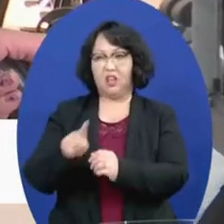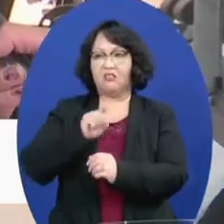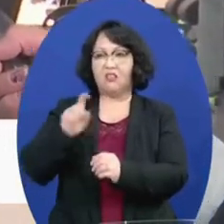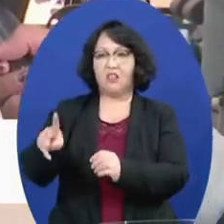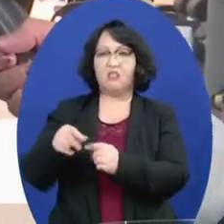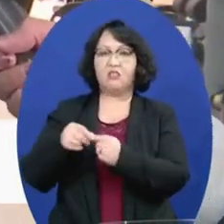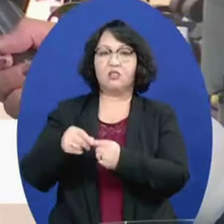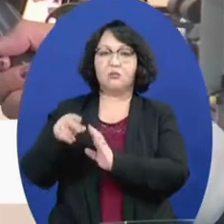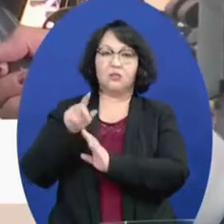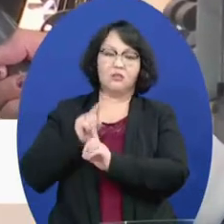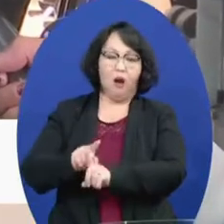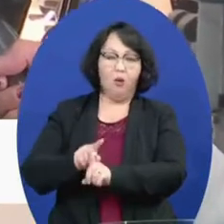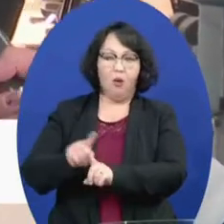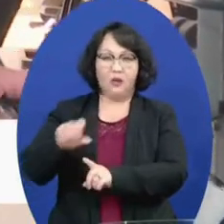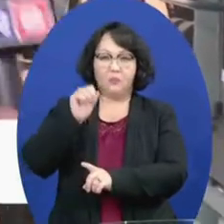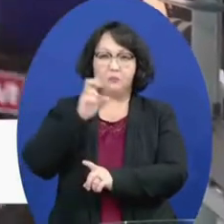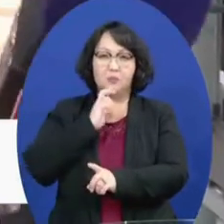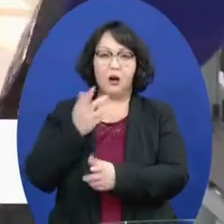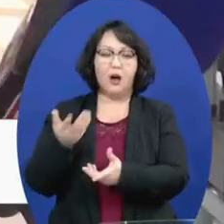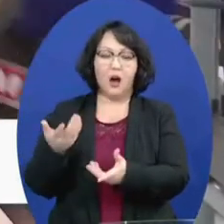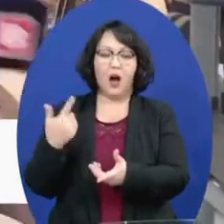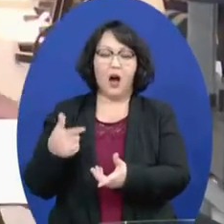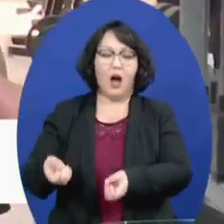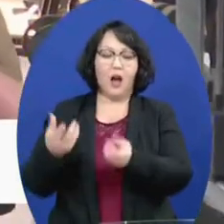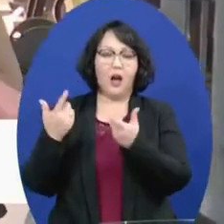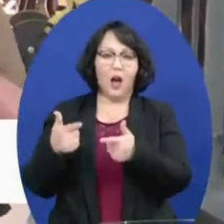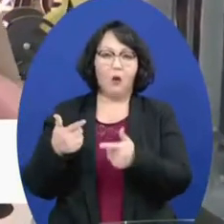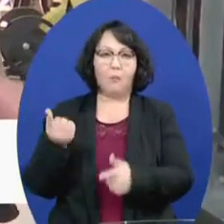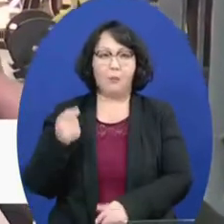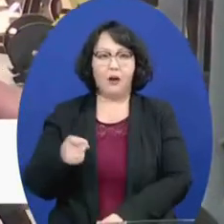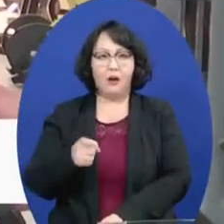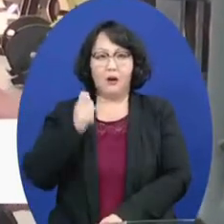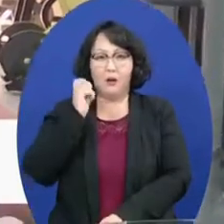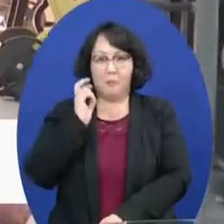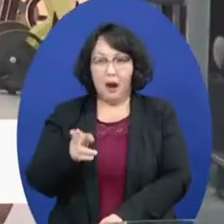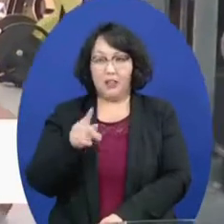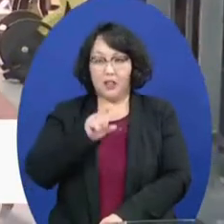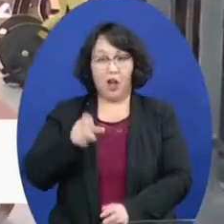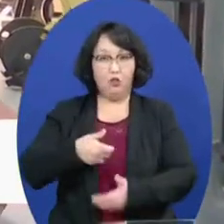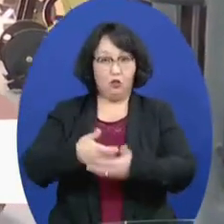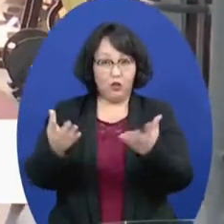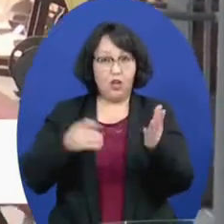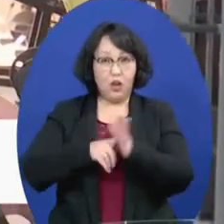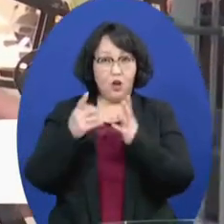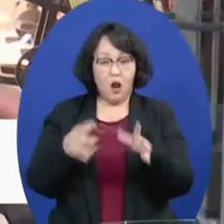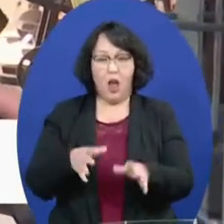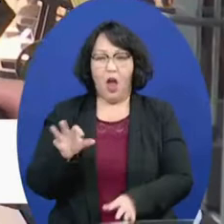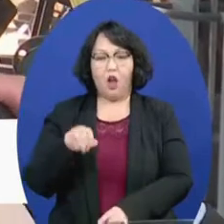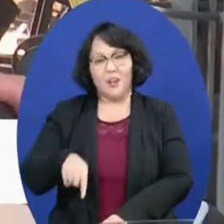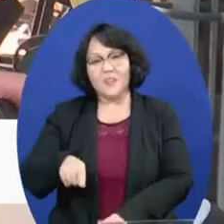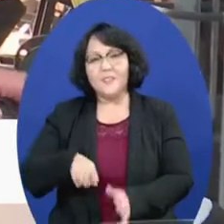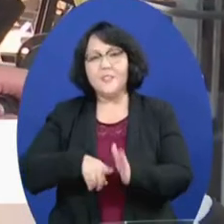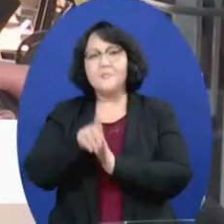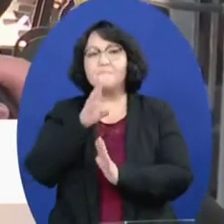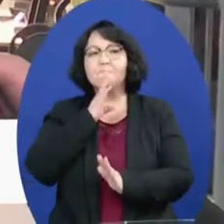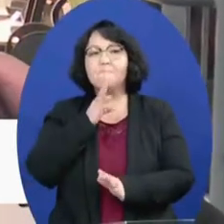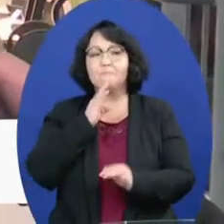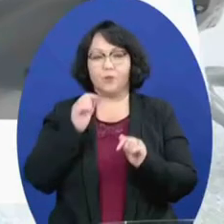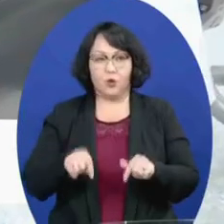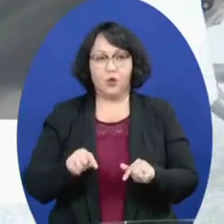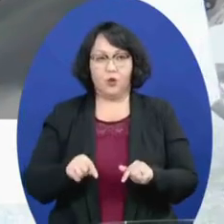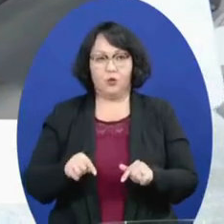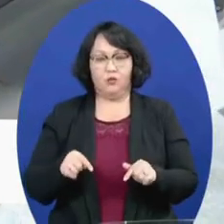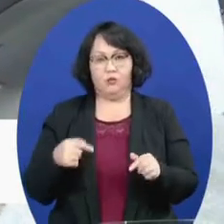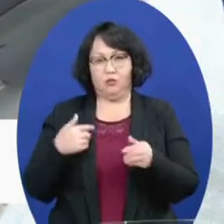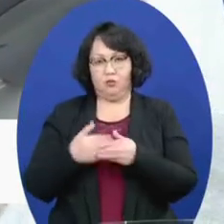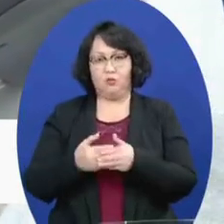шалгуур учраас ямар нэгэн асуудал үүсэхгүй байхаа гэж бодож байна. Банк олголт эхэлж байгаа юм. Банкны олголтууд одоо ингээд эхэлнэ. Яг тэгэхээр банкнууд бол яг өнөөдрийг хүлээж